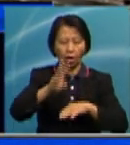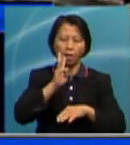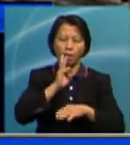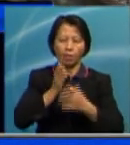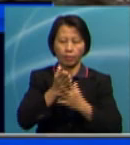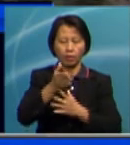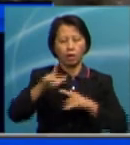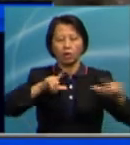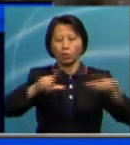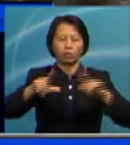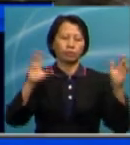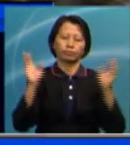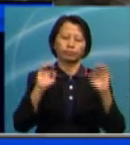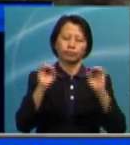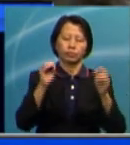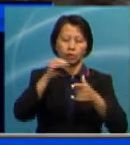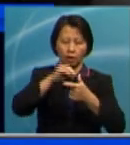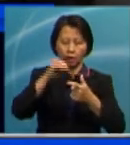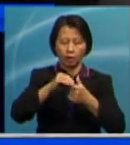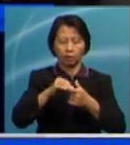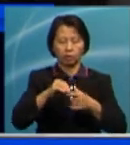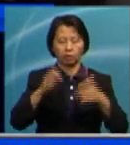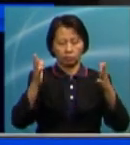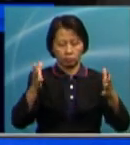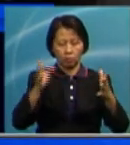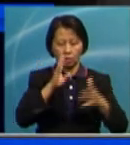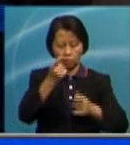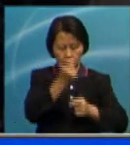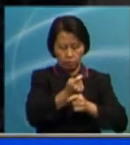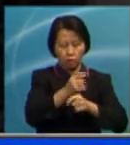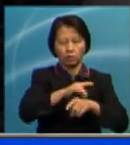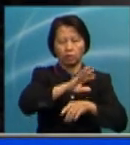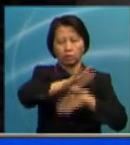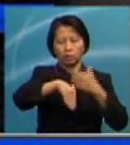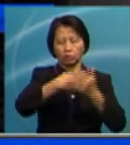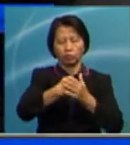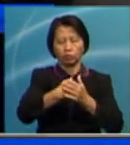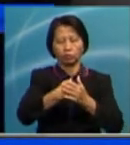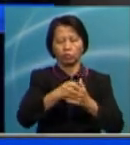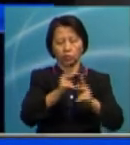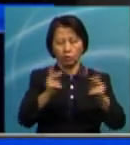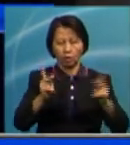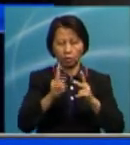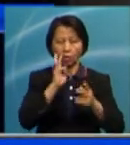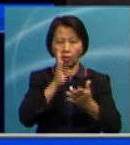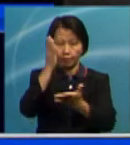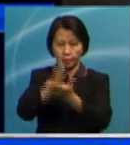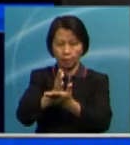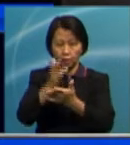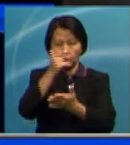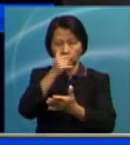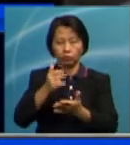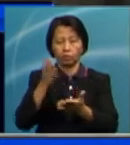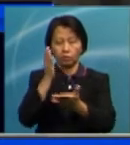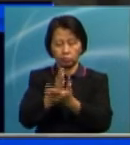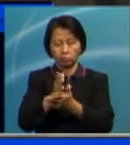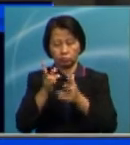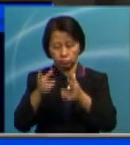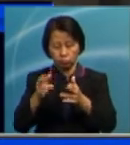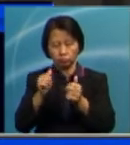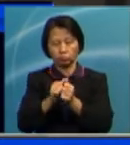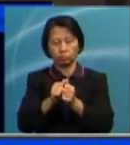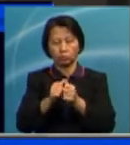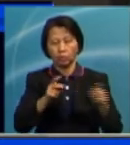melalui lori lori tangki atau tangki air statik di semua kawasan catuan ini kerana pelan catuan yang dijalankan